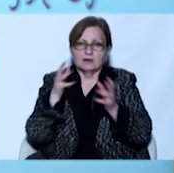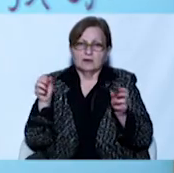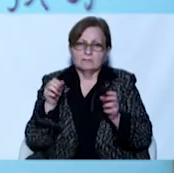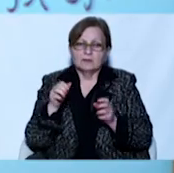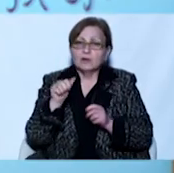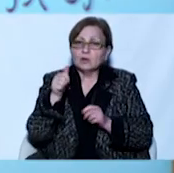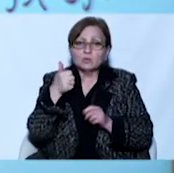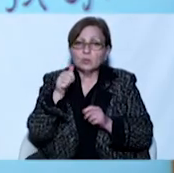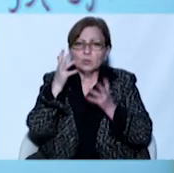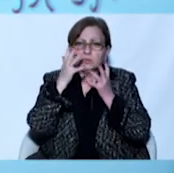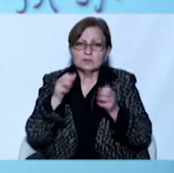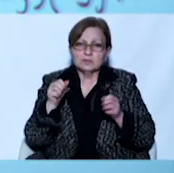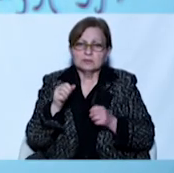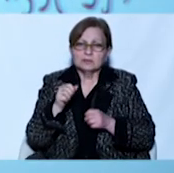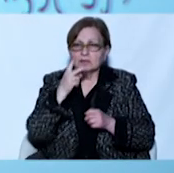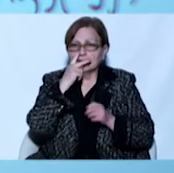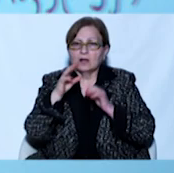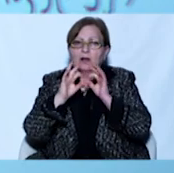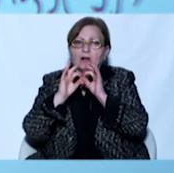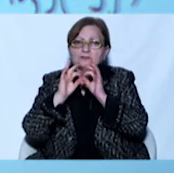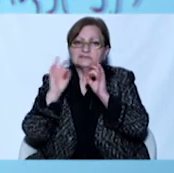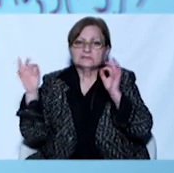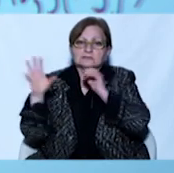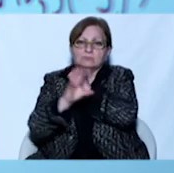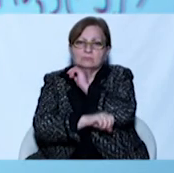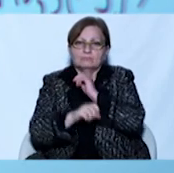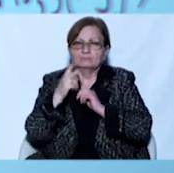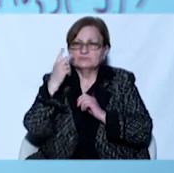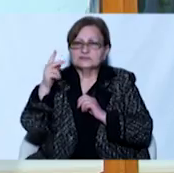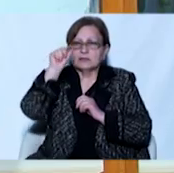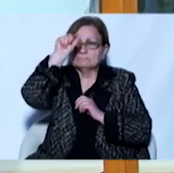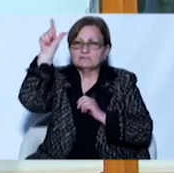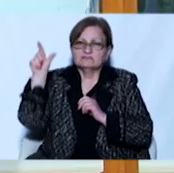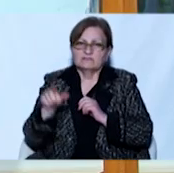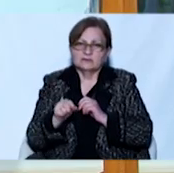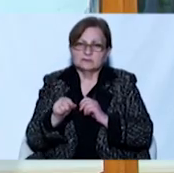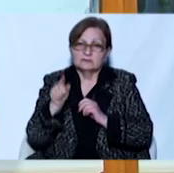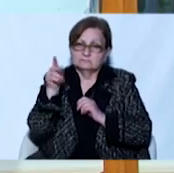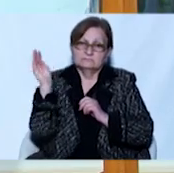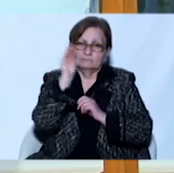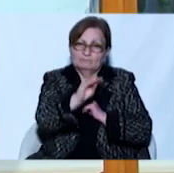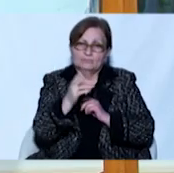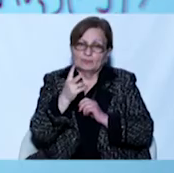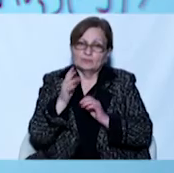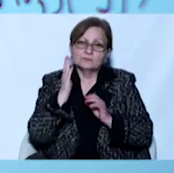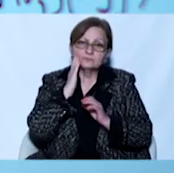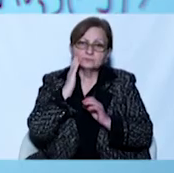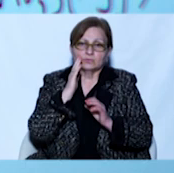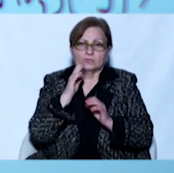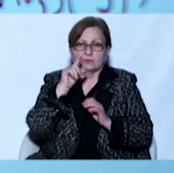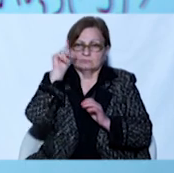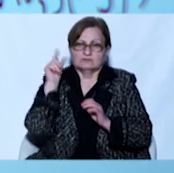როგორი ღამე? წინადადების ბოლოს წერია მთვარე. ჩავსვათ სწორი ფორმით